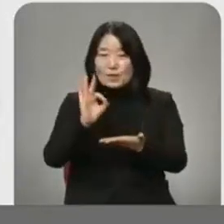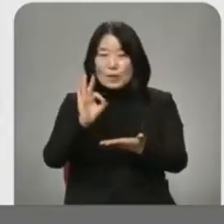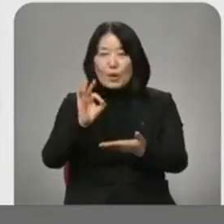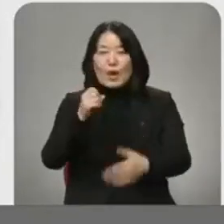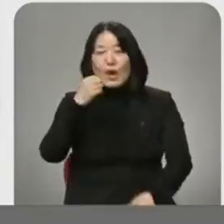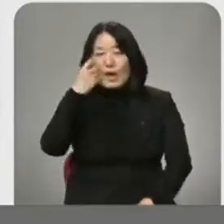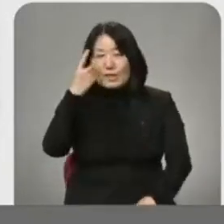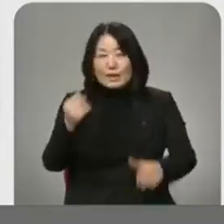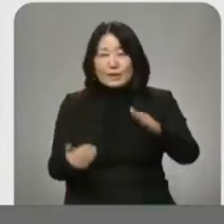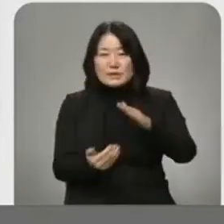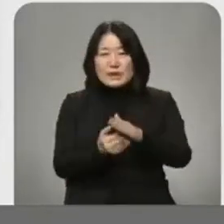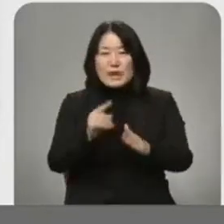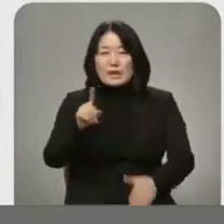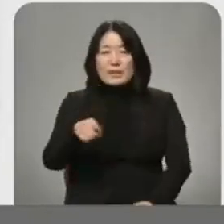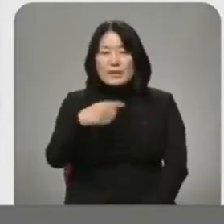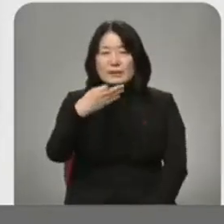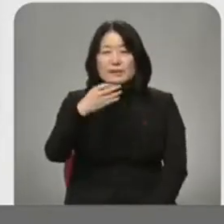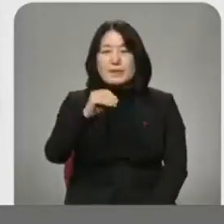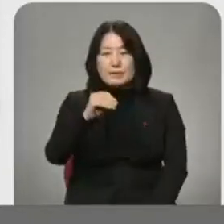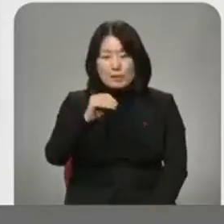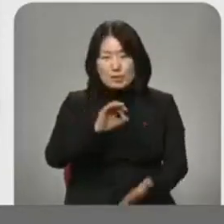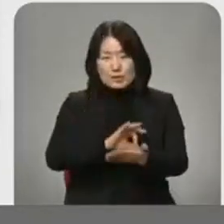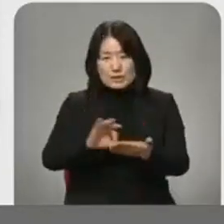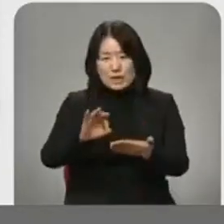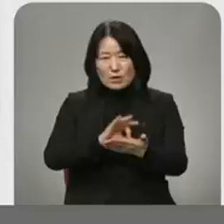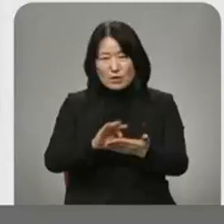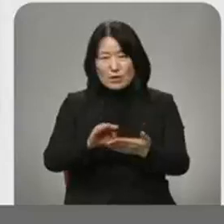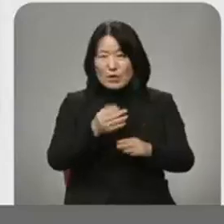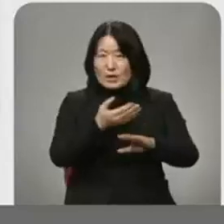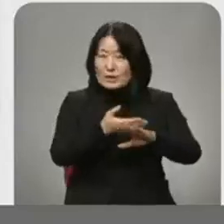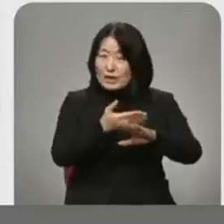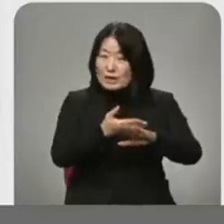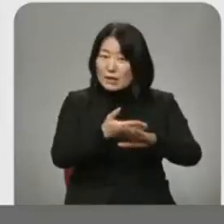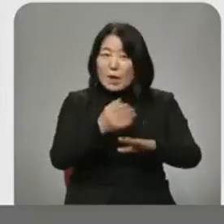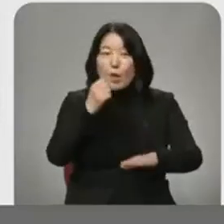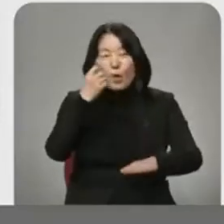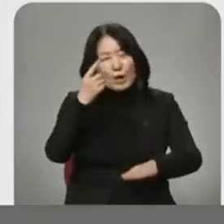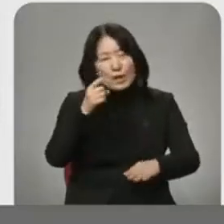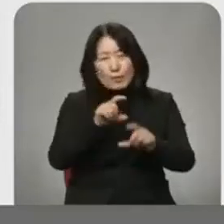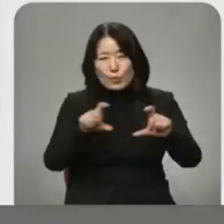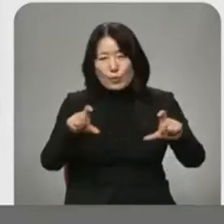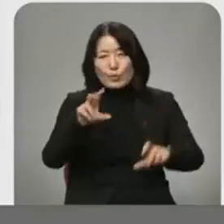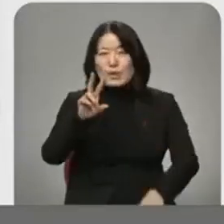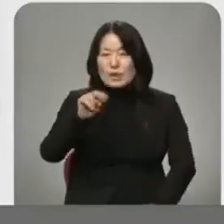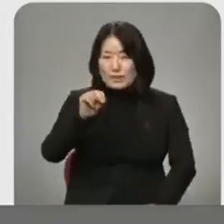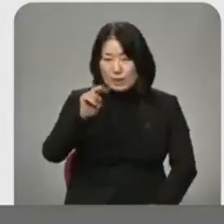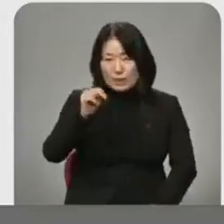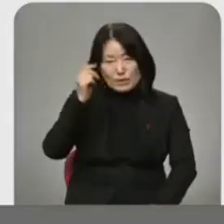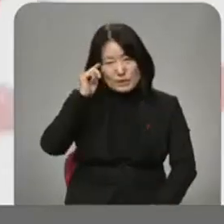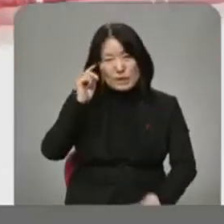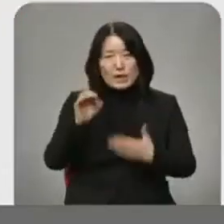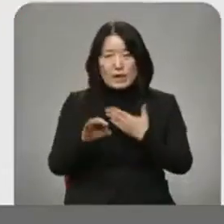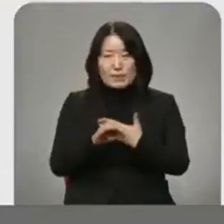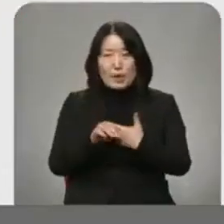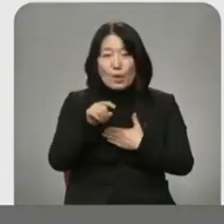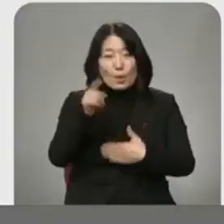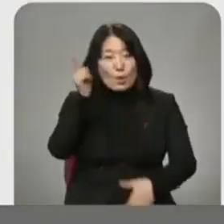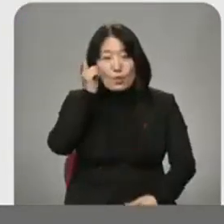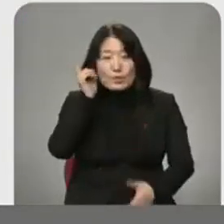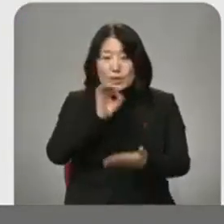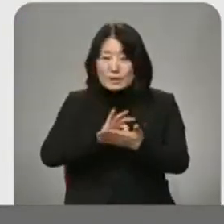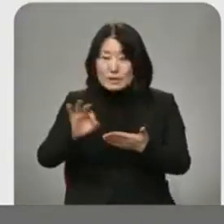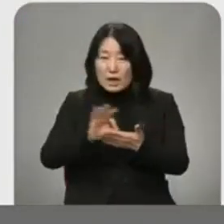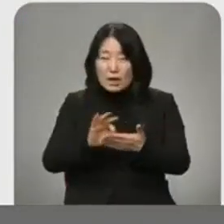최고 114만 원까지 나왔습니다. 보통 통신비가 월 2만 원 정도라는 점을 감안하면 이 무전기의